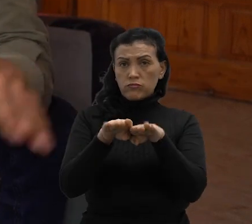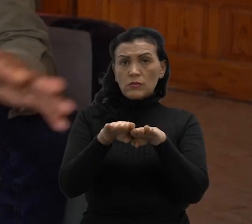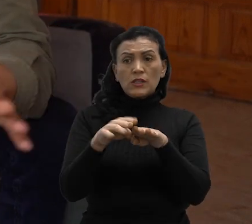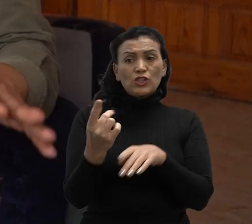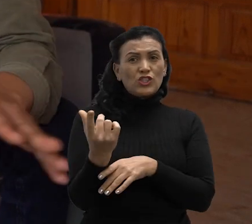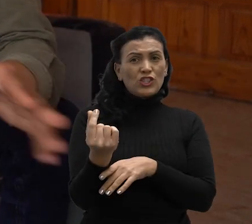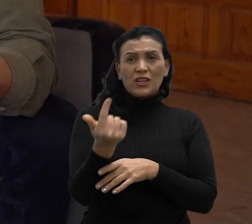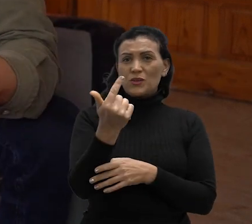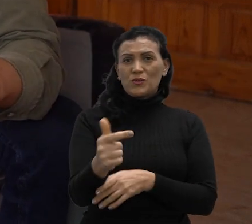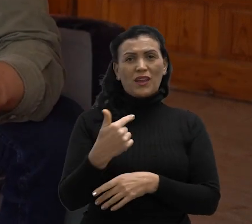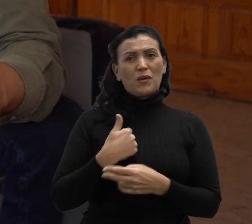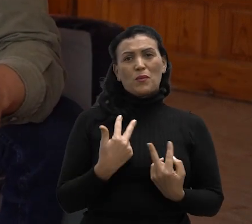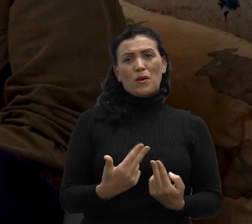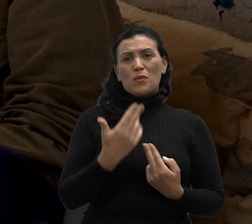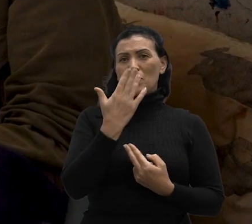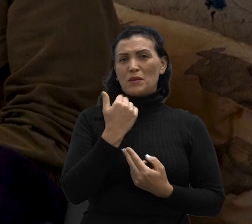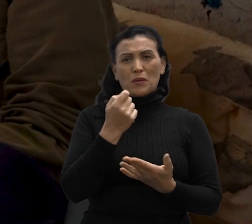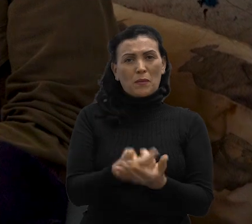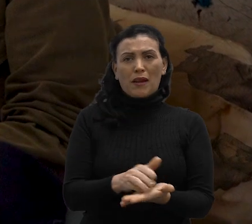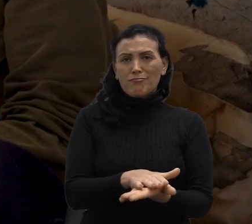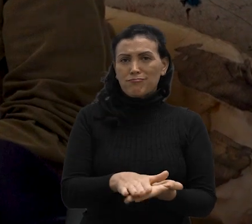صعب عندهم برضو نفس الشيء.